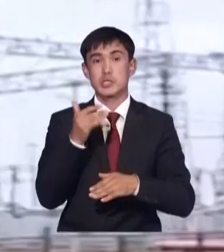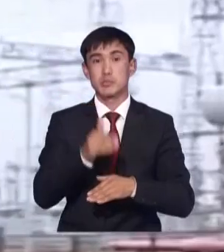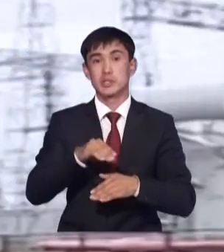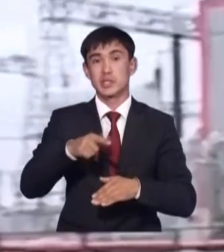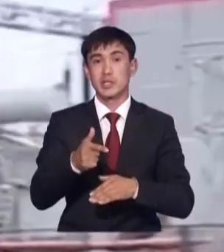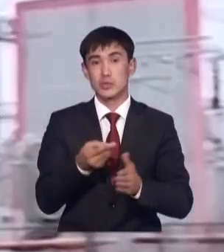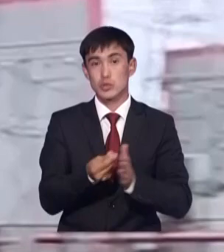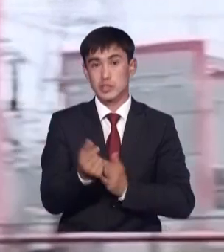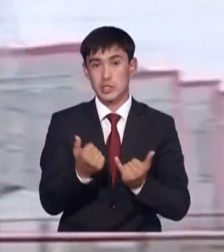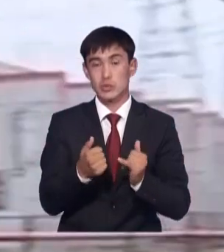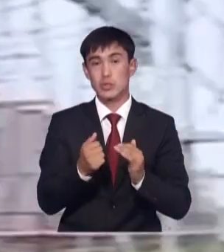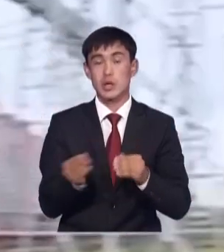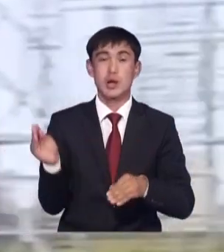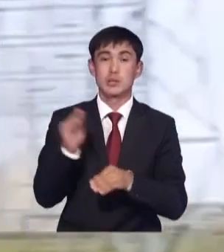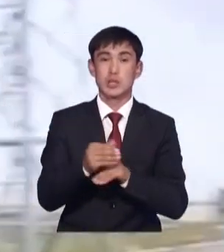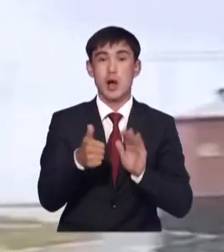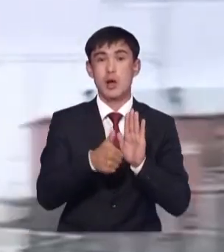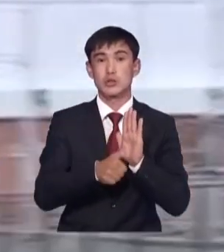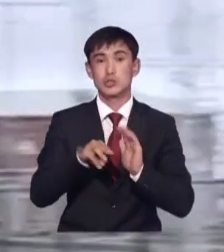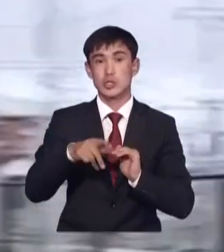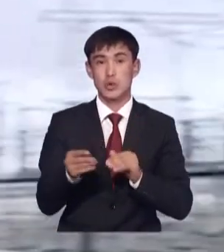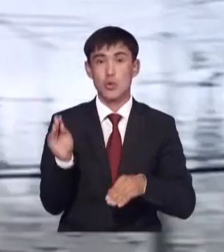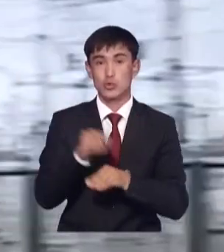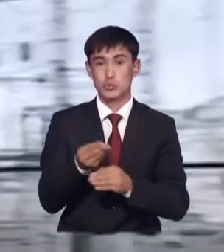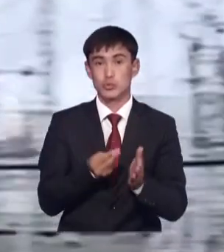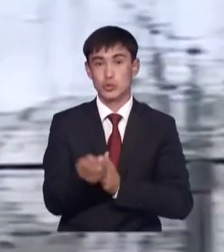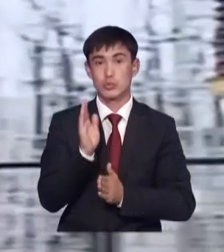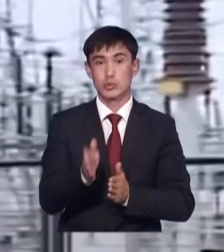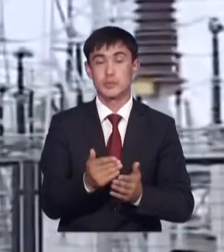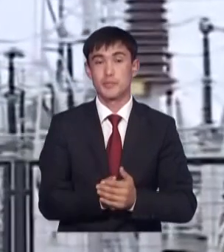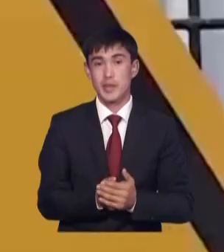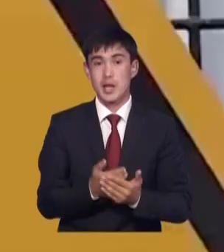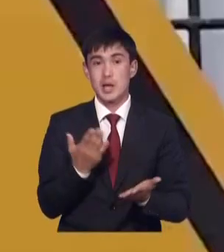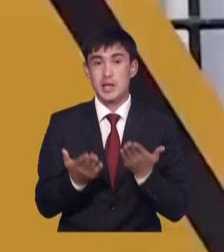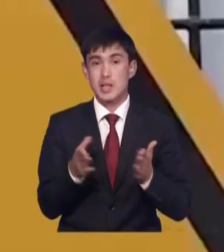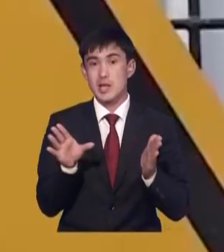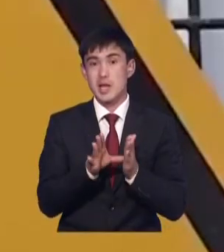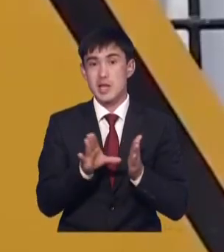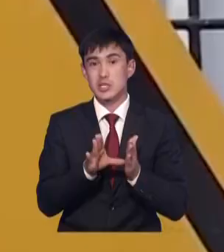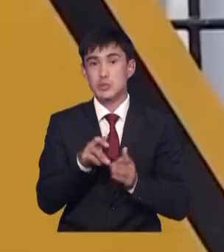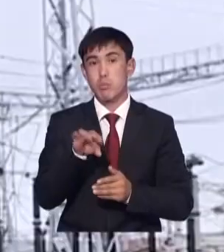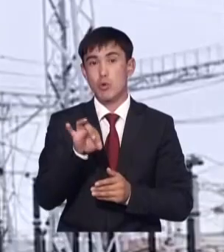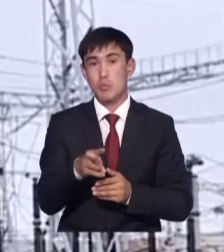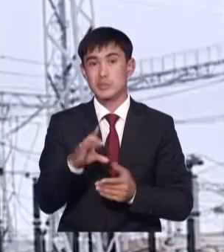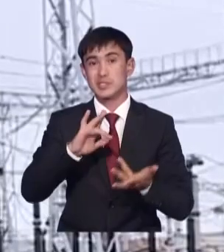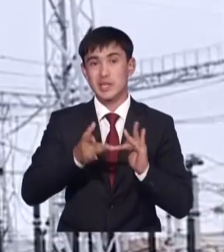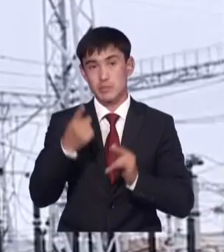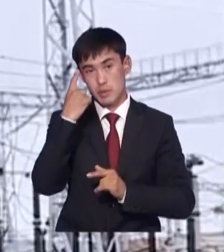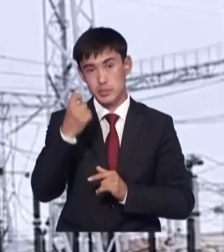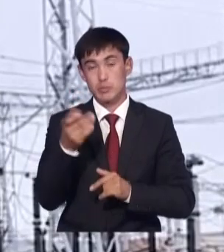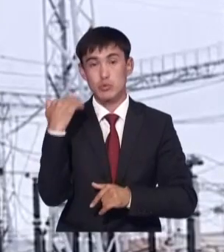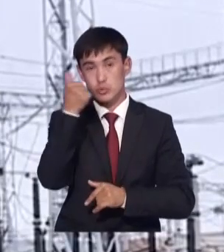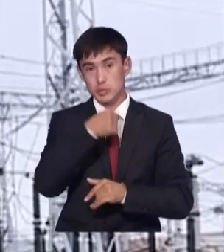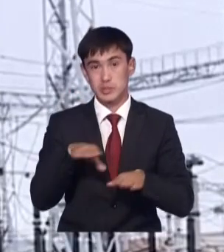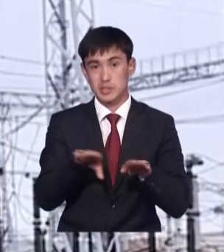теңгеден төлесе, енді олар үстіне 600 теңге қосып өтейтін болады. Ал Energy Prom сайтының мәліметінше, былтырғы